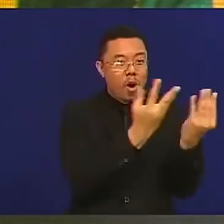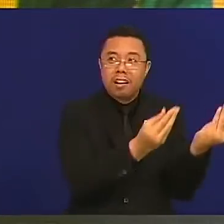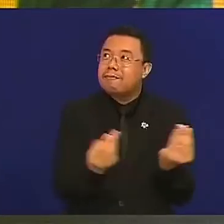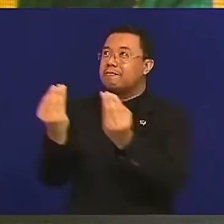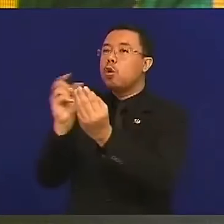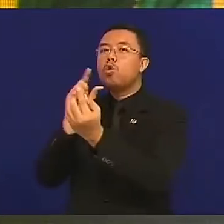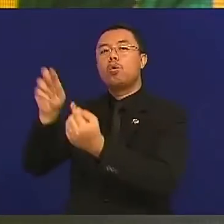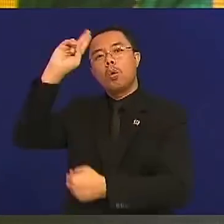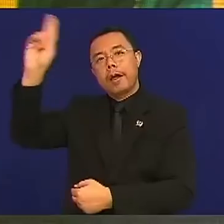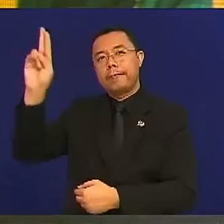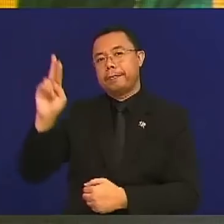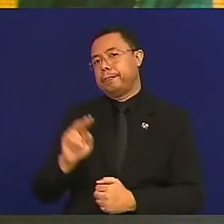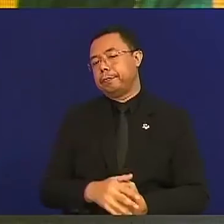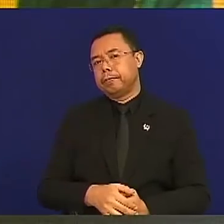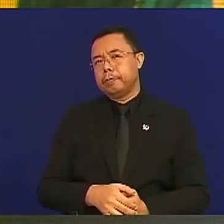Tuhan.